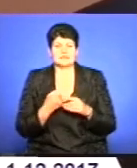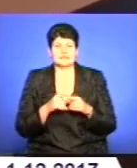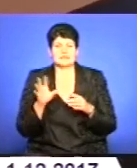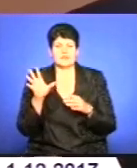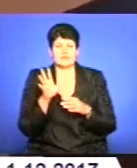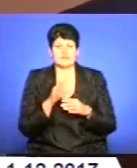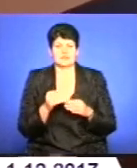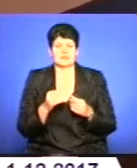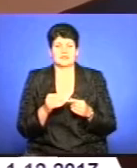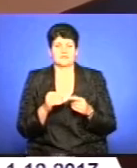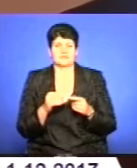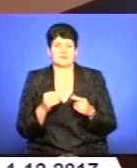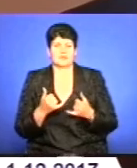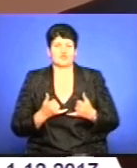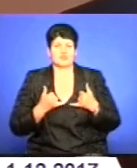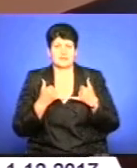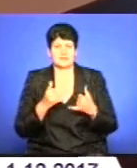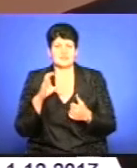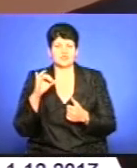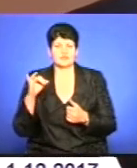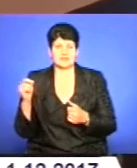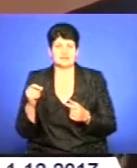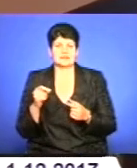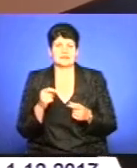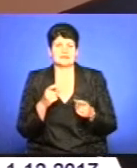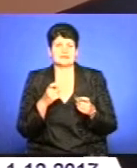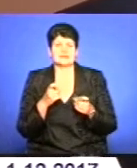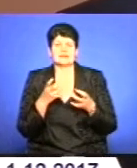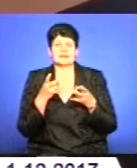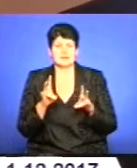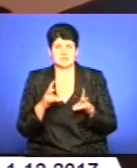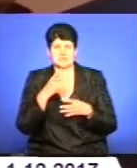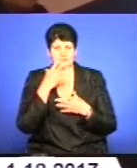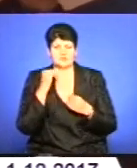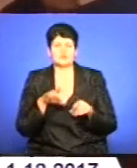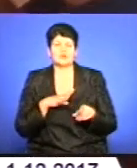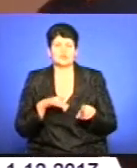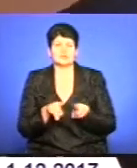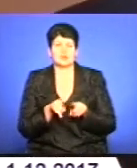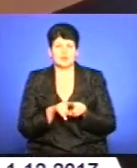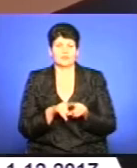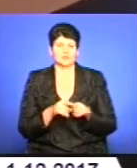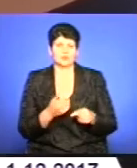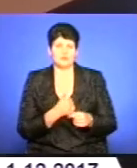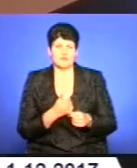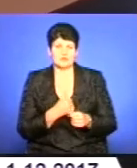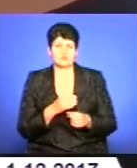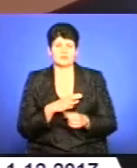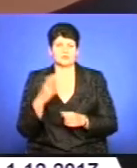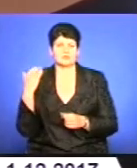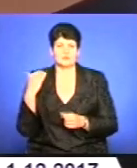віночку пошанівки січовим стрільцям, про яких не треба забувати. Бо вони такі ж самі були добровольці, як сьогоднішні добровольці,